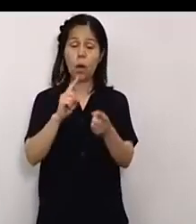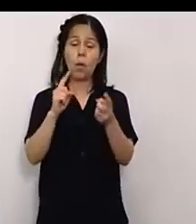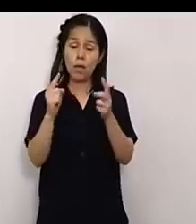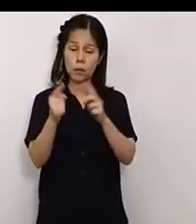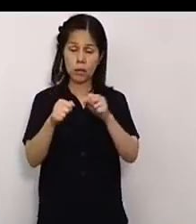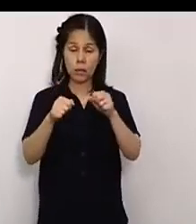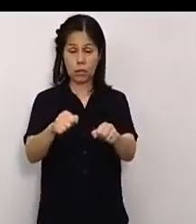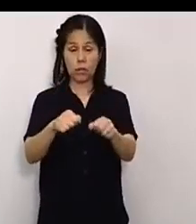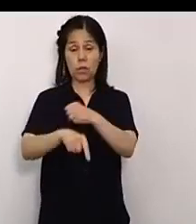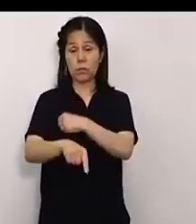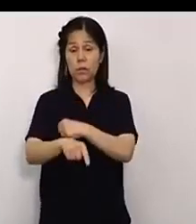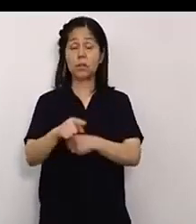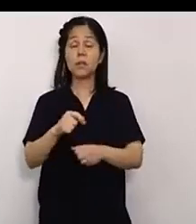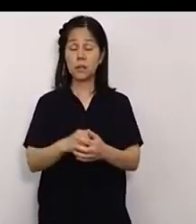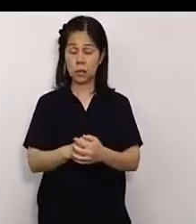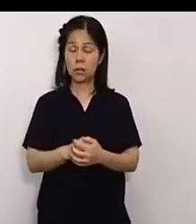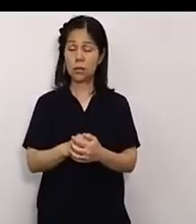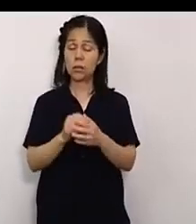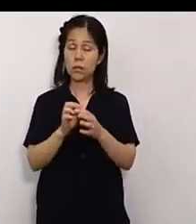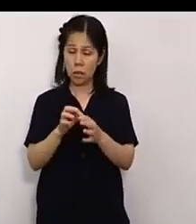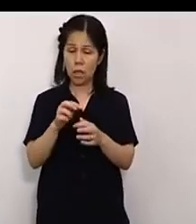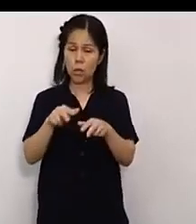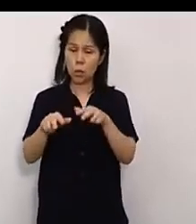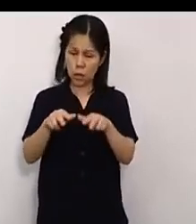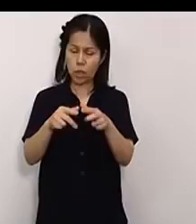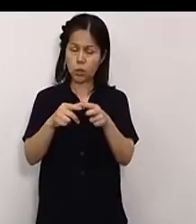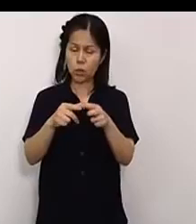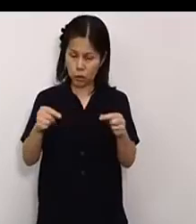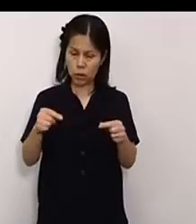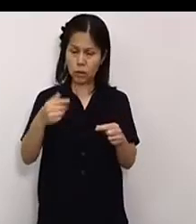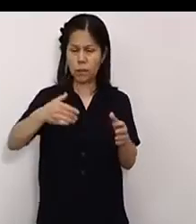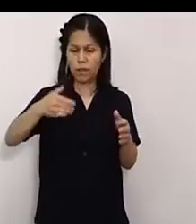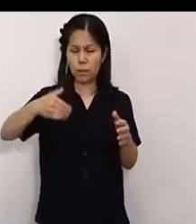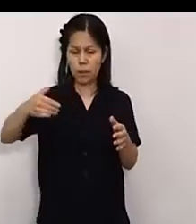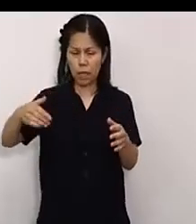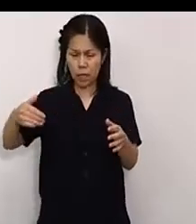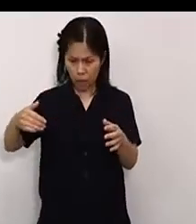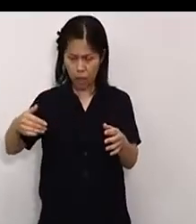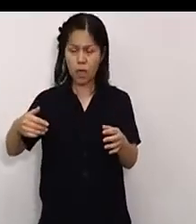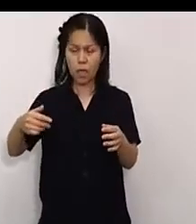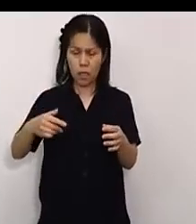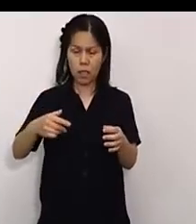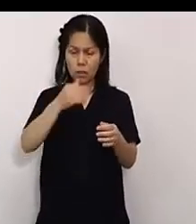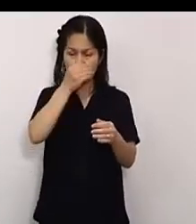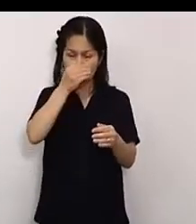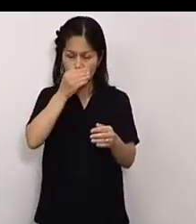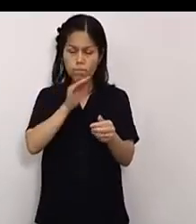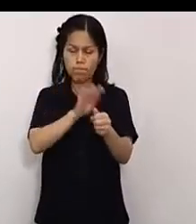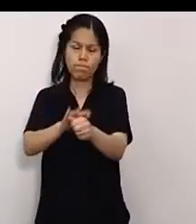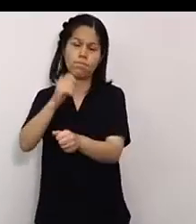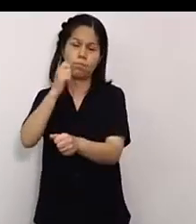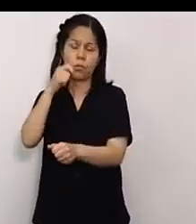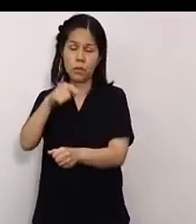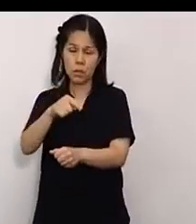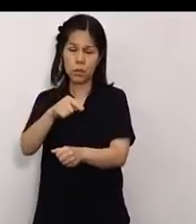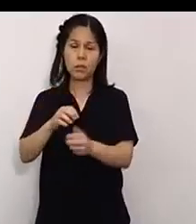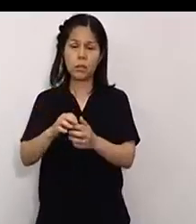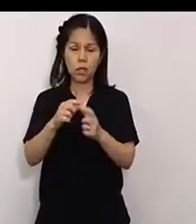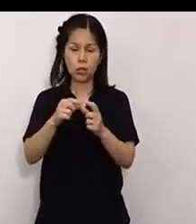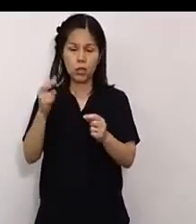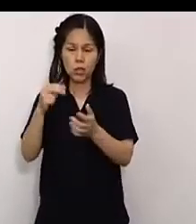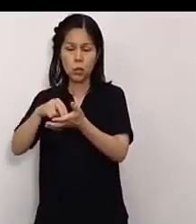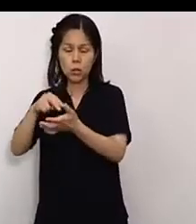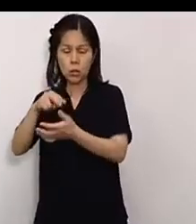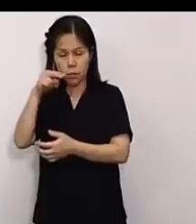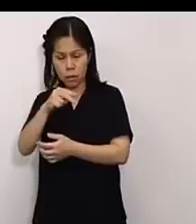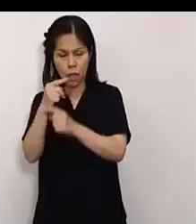やられてるなと。それはまだまだその行政とか国がそういうところまで手が届いてないということなんで、恥じなきゃいけないんです